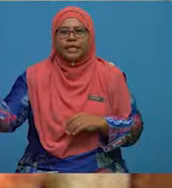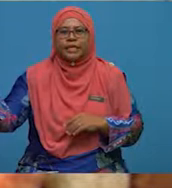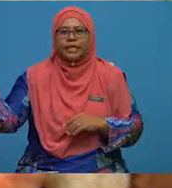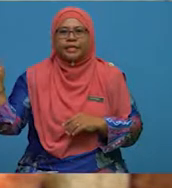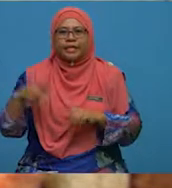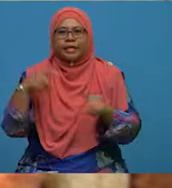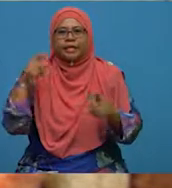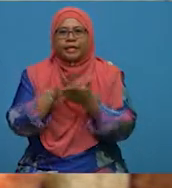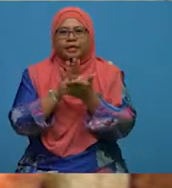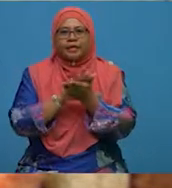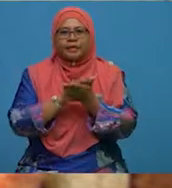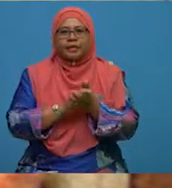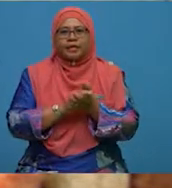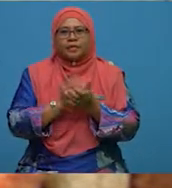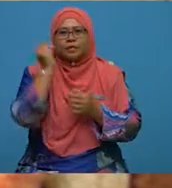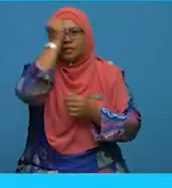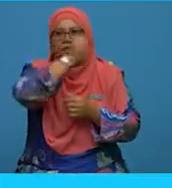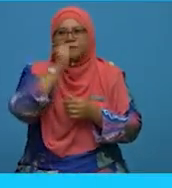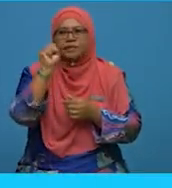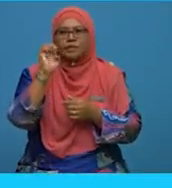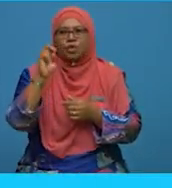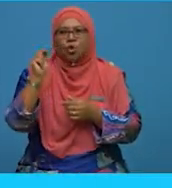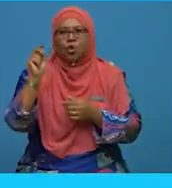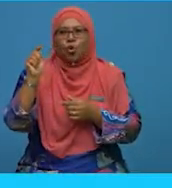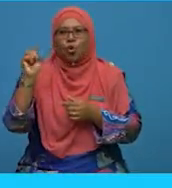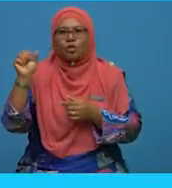Seri Sentosa, Kuala Lumpur.